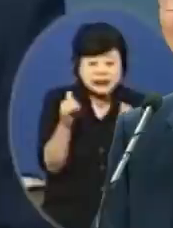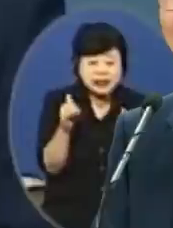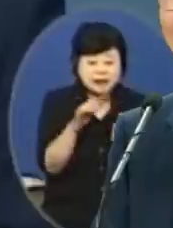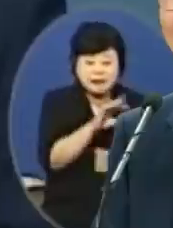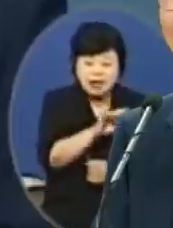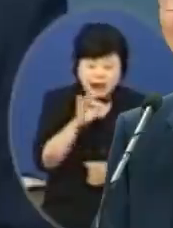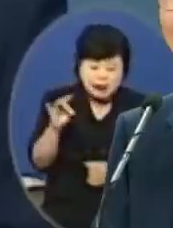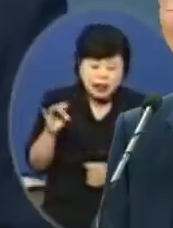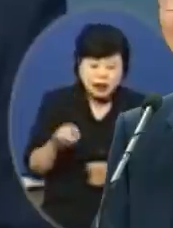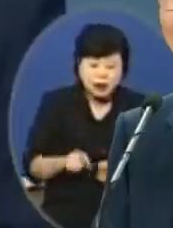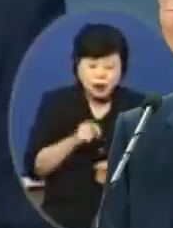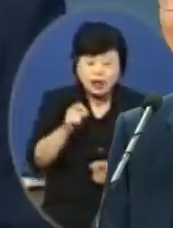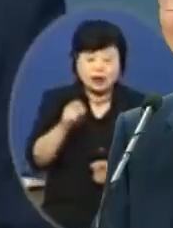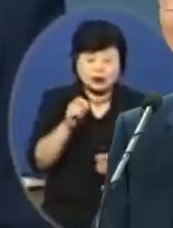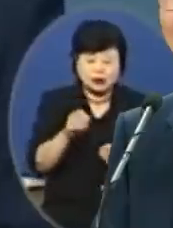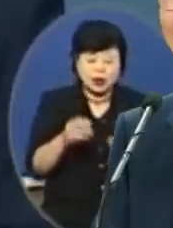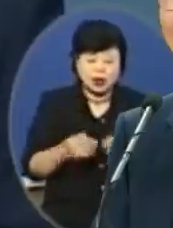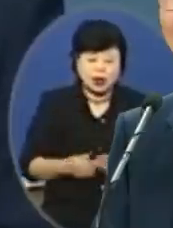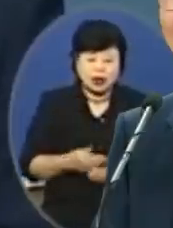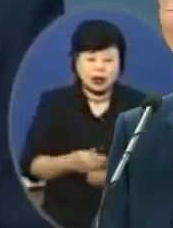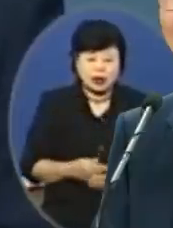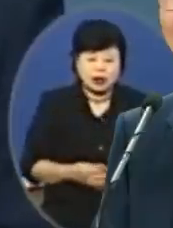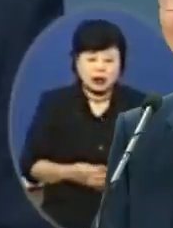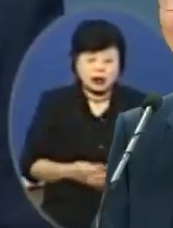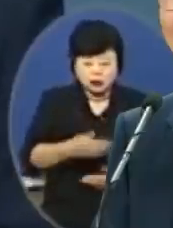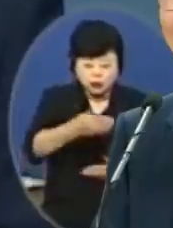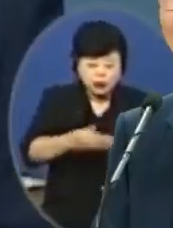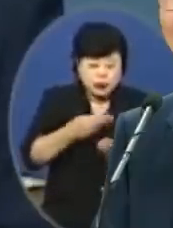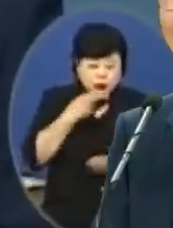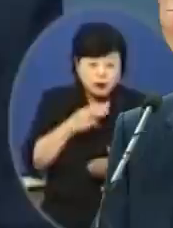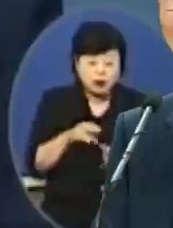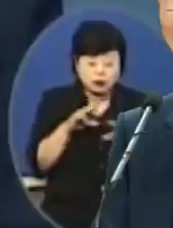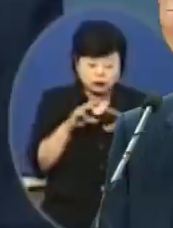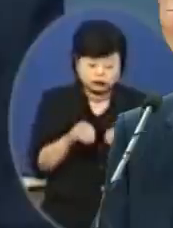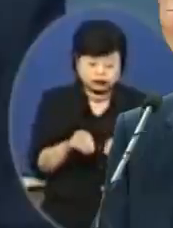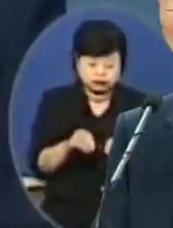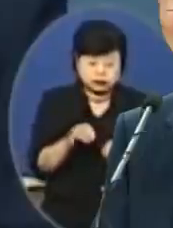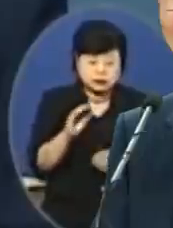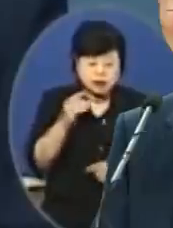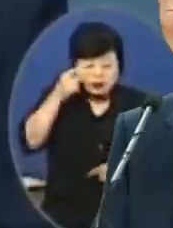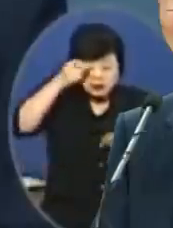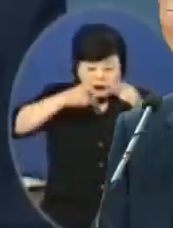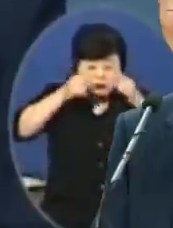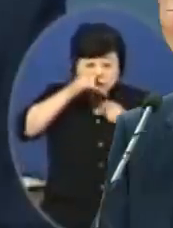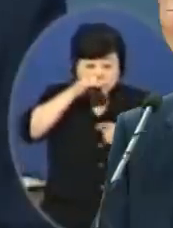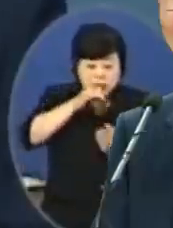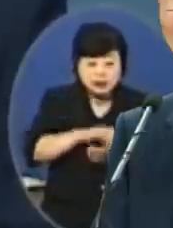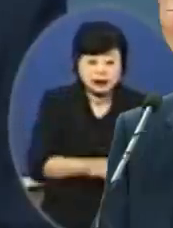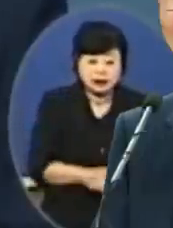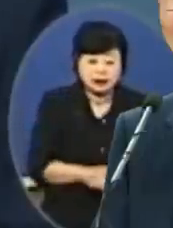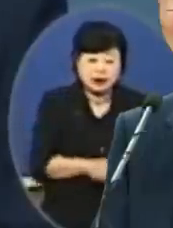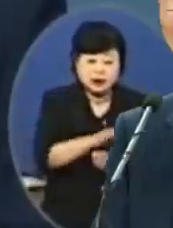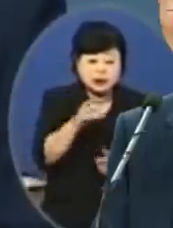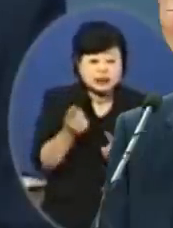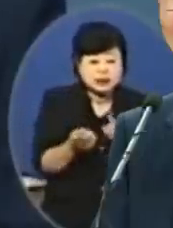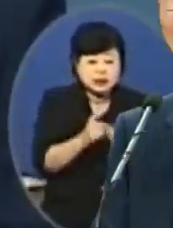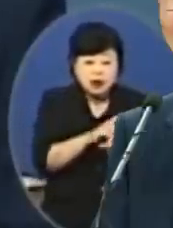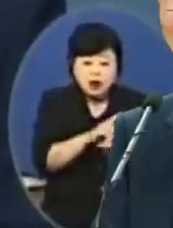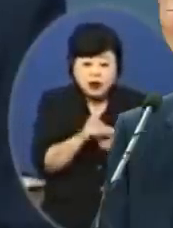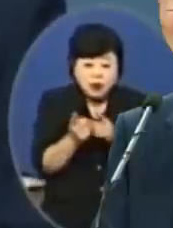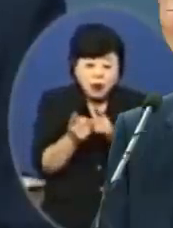사람마다 오랫동안 교제가 되어지지 않고 단절이 다가와서 끊어지므로 많은 슬픔이 있습니다. 우리는 서로